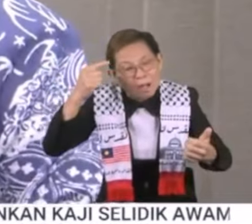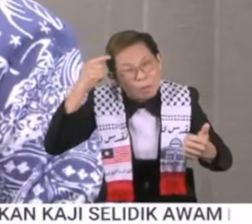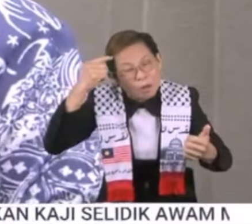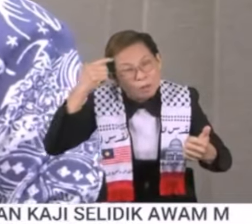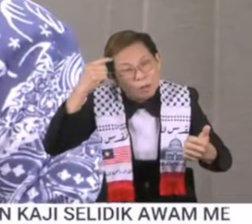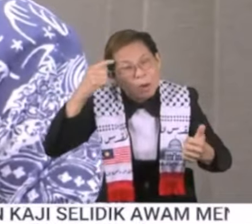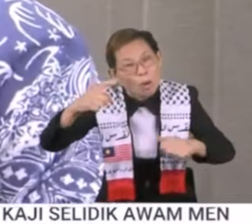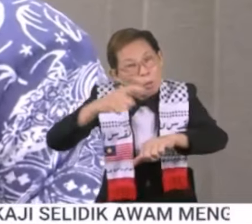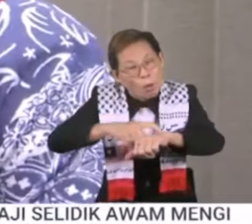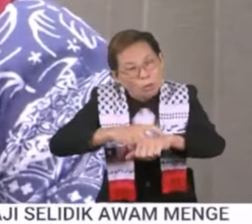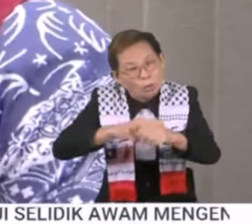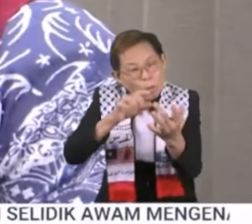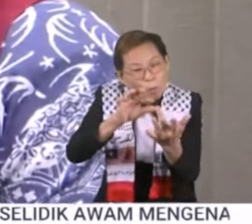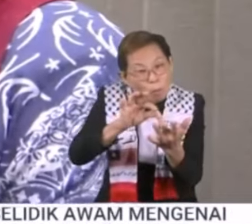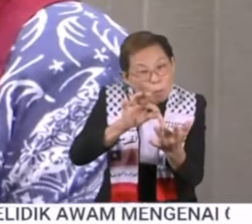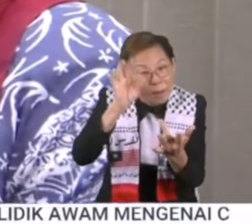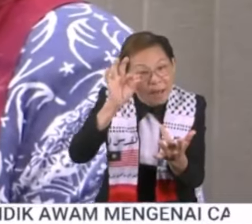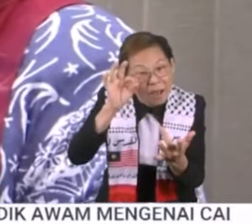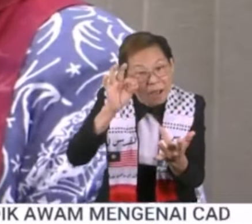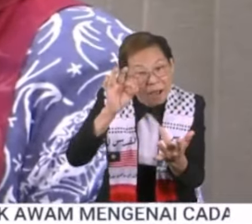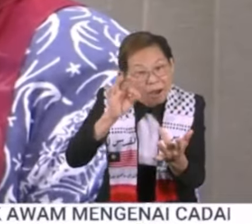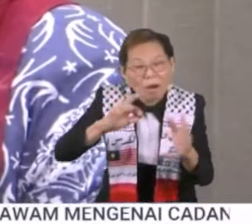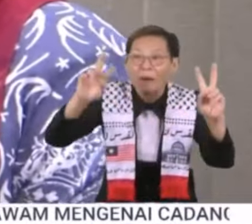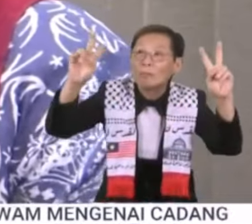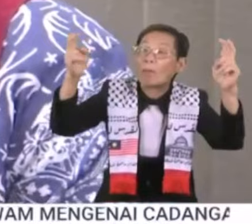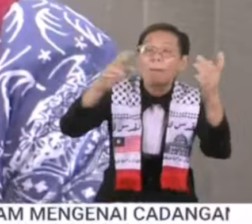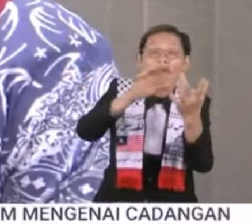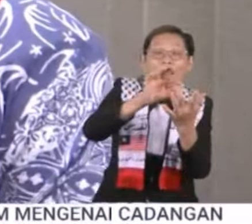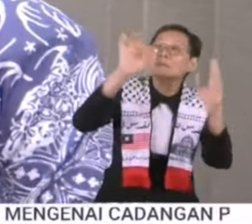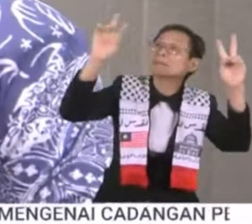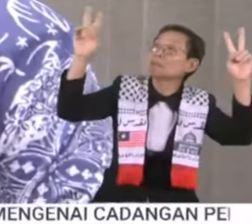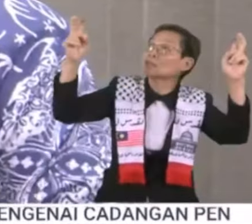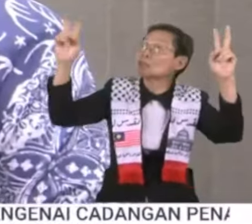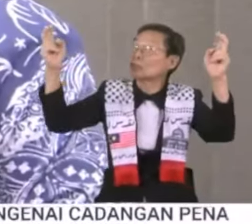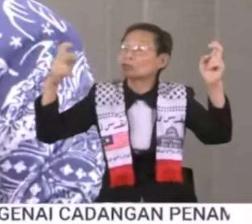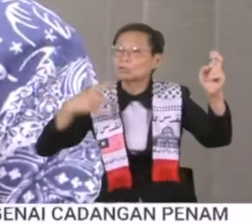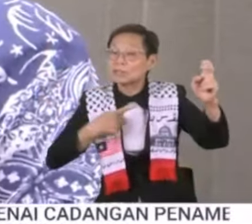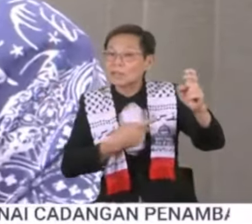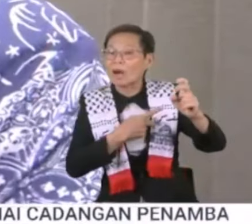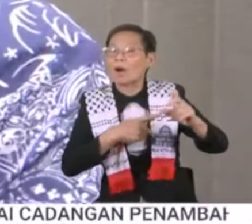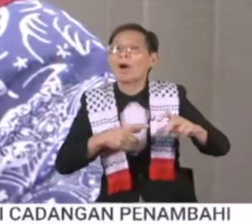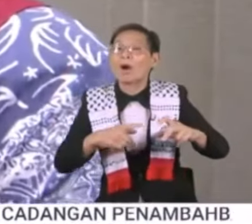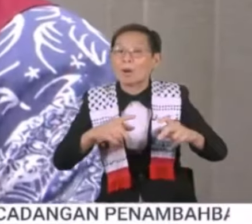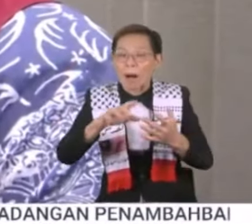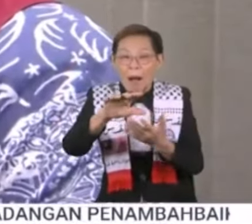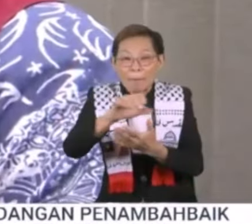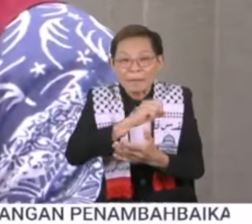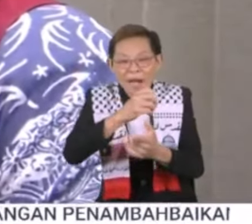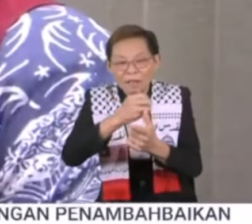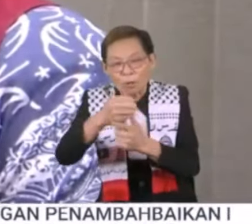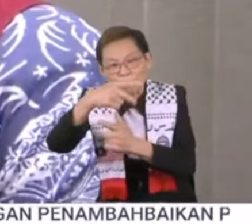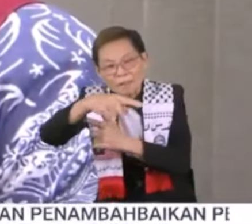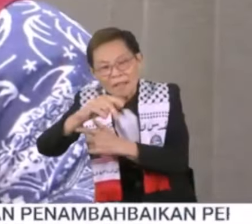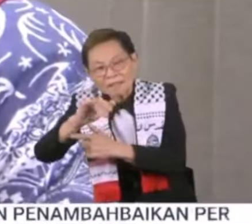sewaktu dalam pemilihan tajuk-tajuk yang boleh kita ambil ataupun PAC pick up